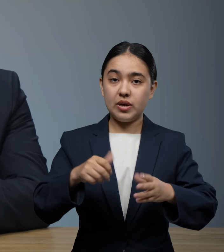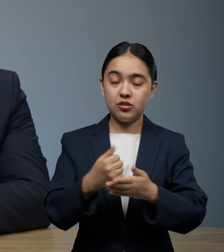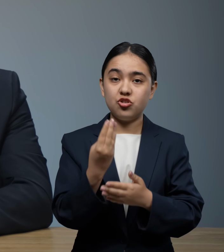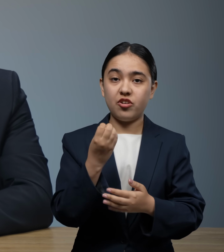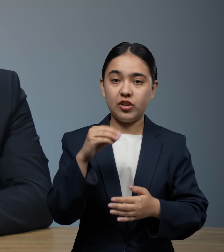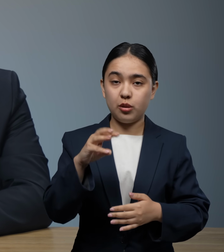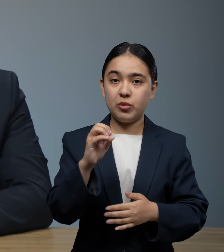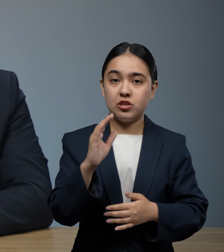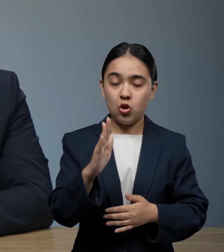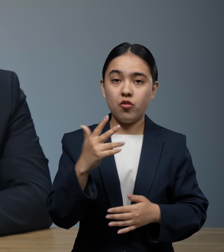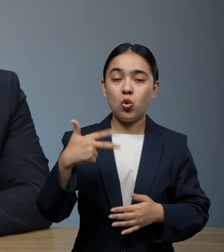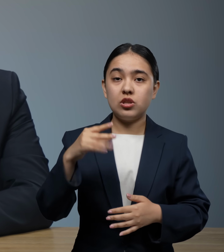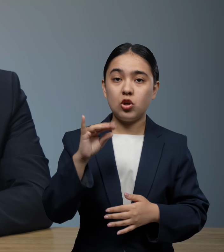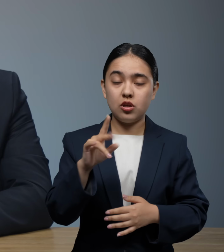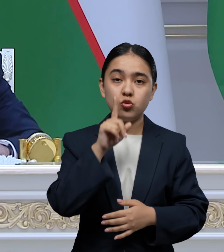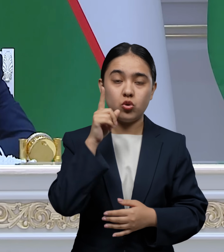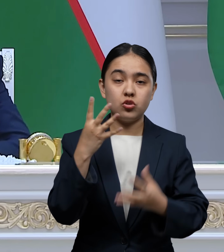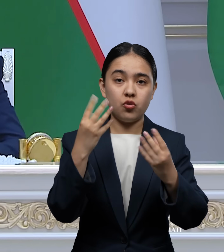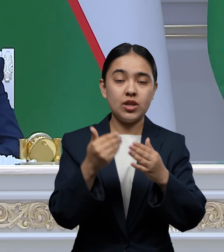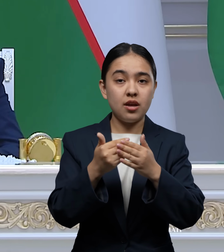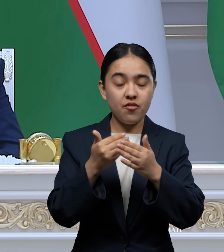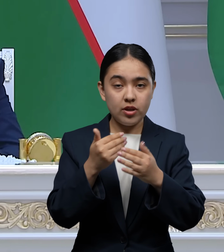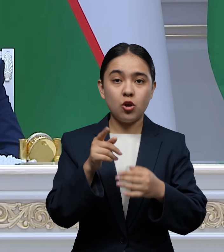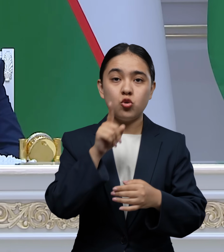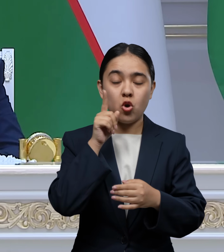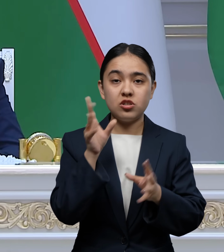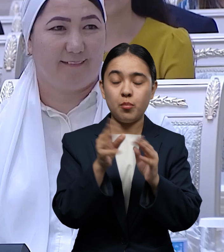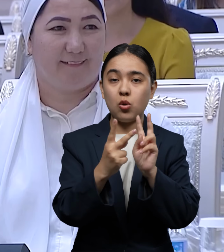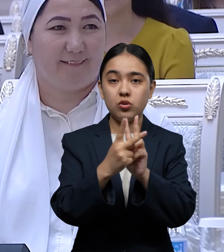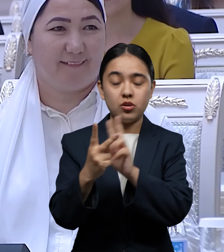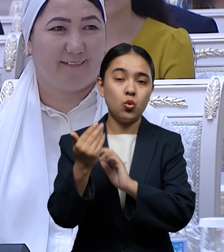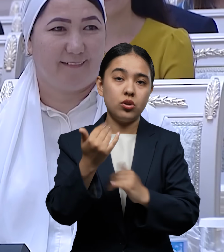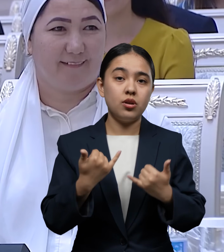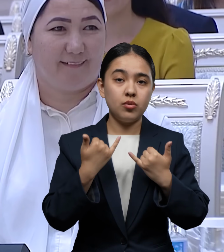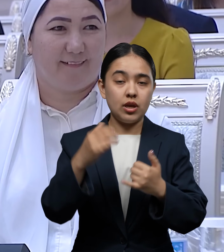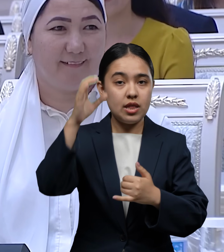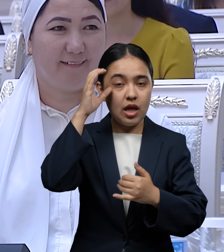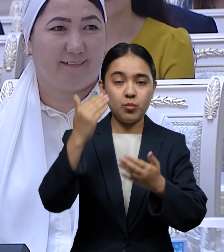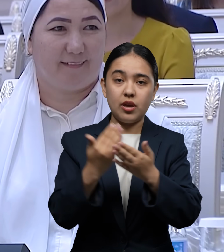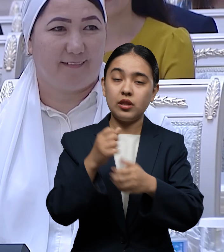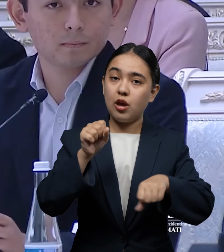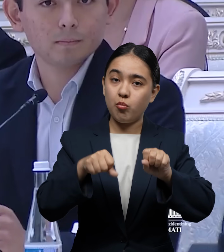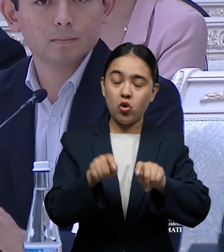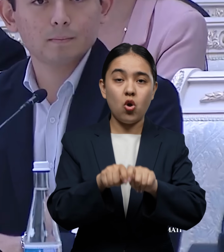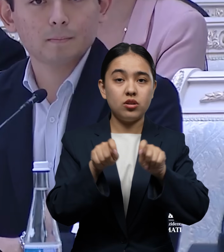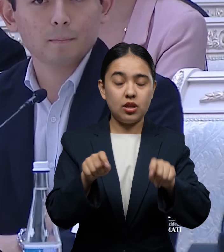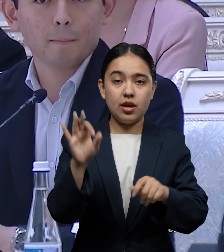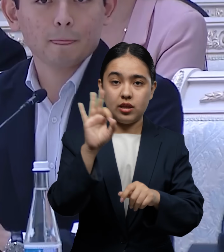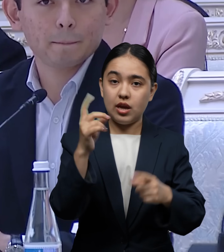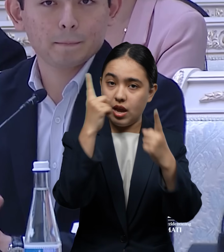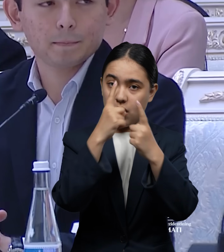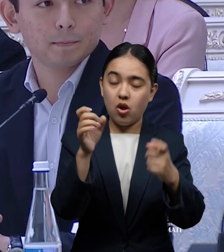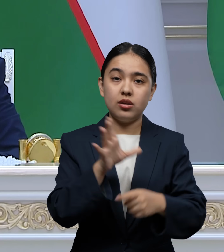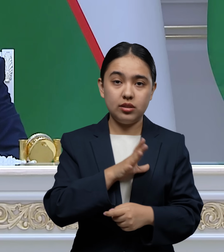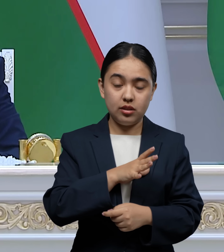Prezident Shavkat Mirziyoyev 30 iyun yoshlar kuni arafasida yoshlar bilan uchrashib, ular uchun ta'limda yangi imkoniyatlar ochilishi haqida